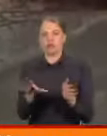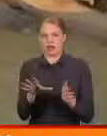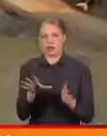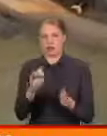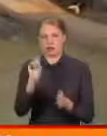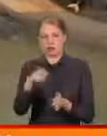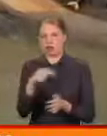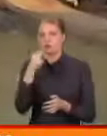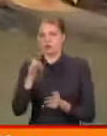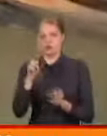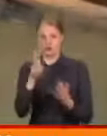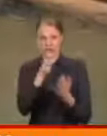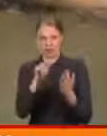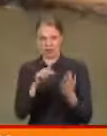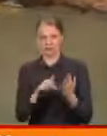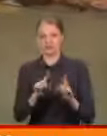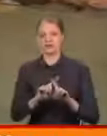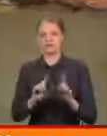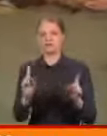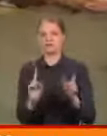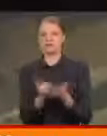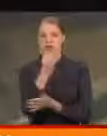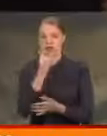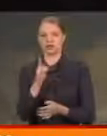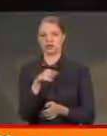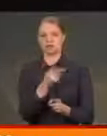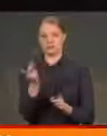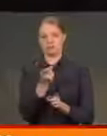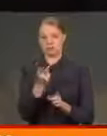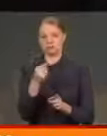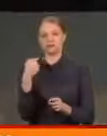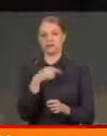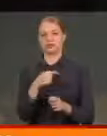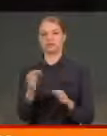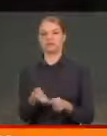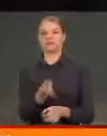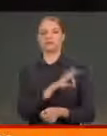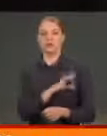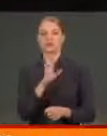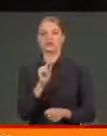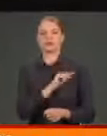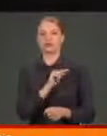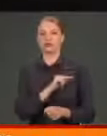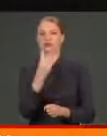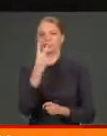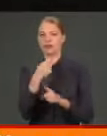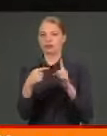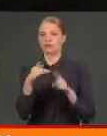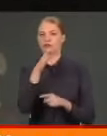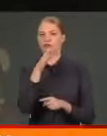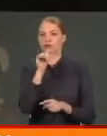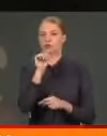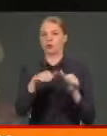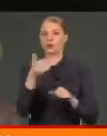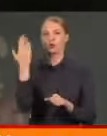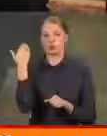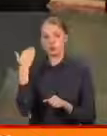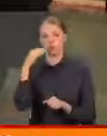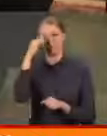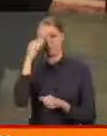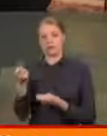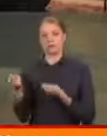ніж краски. Уперше незвичайний матеріал графік Даша та Мариніс Даніель використали в роботі 2,5 роки тому. Тоді